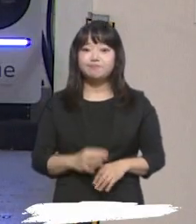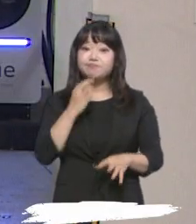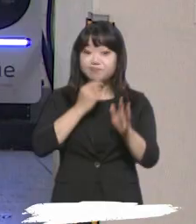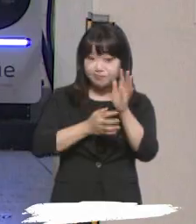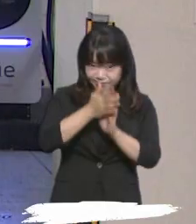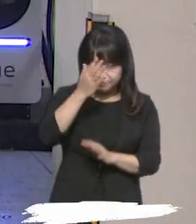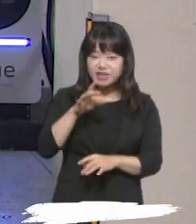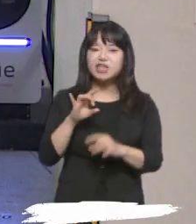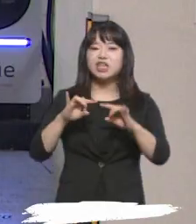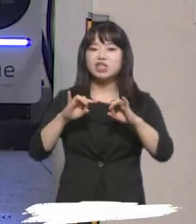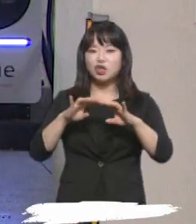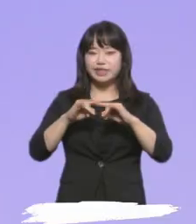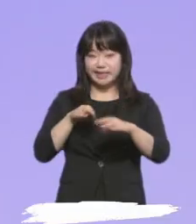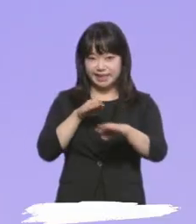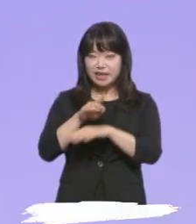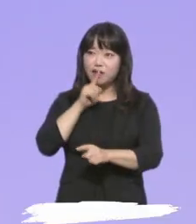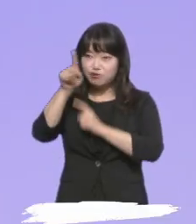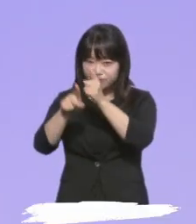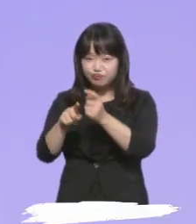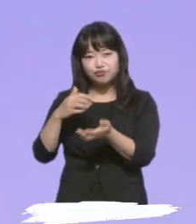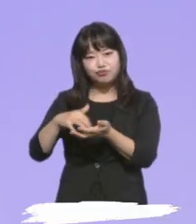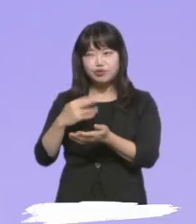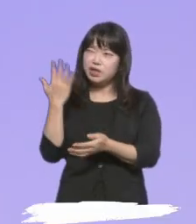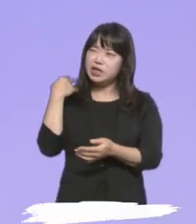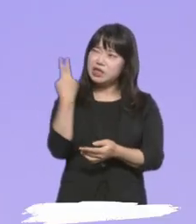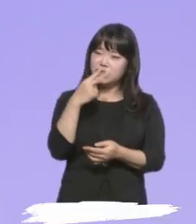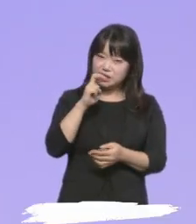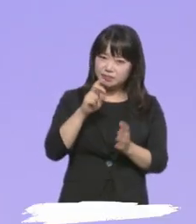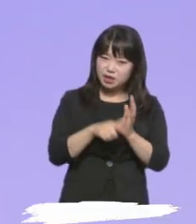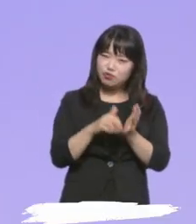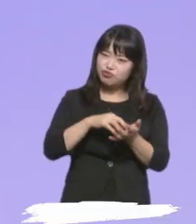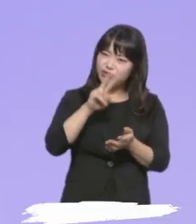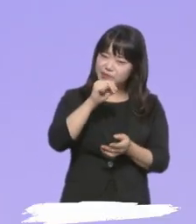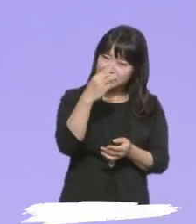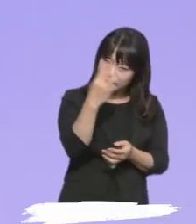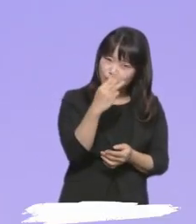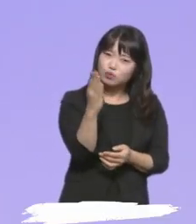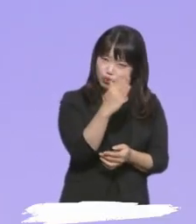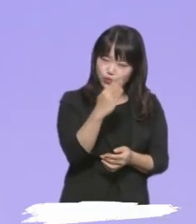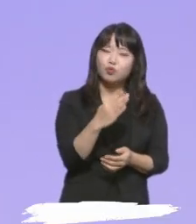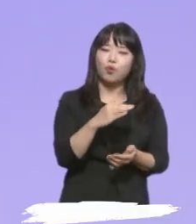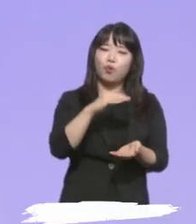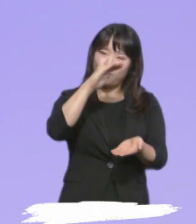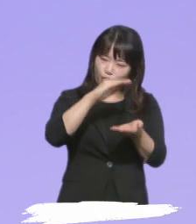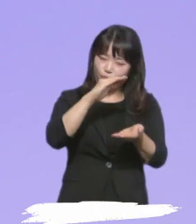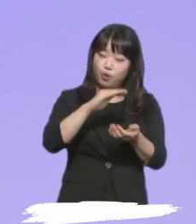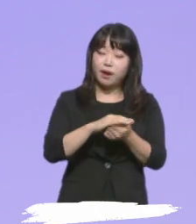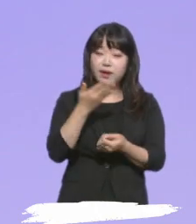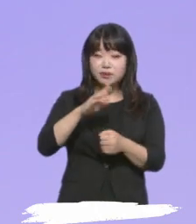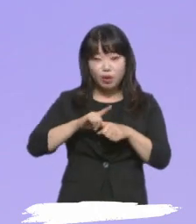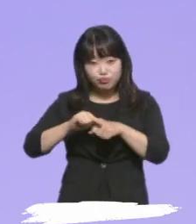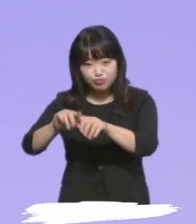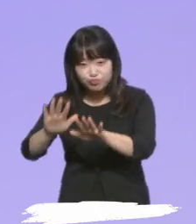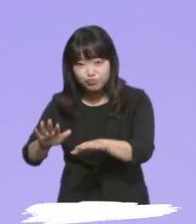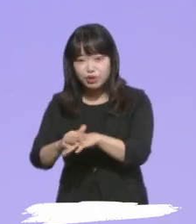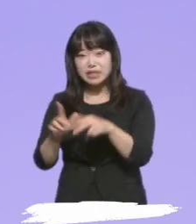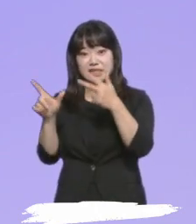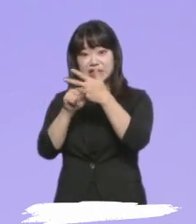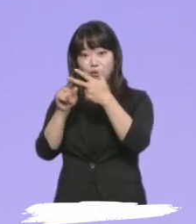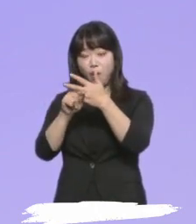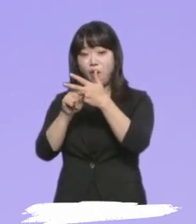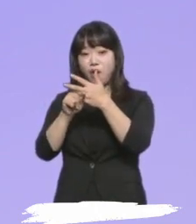서울에 등록된 전기차는 지난 2020년만 하더라도 2만 3천 대가 조금 넘었습니다. 그런데 올해 7월